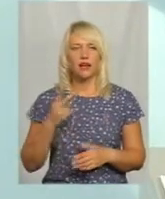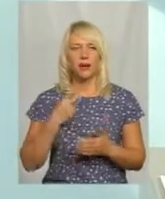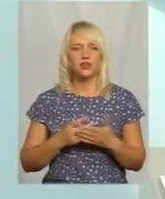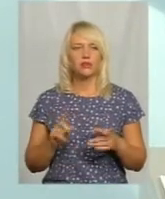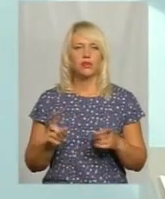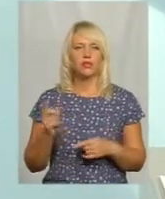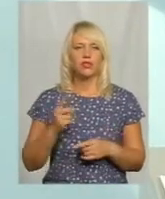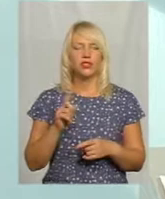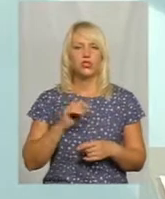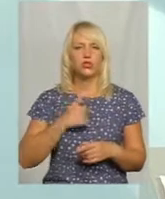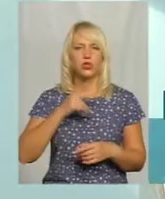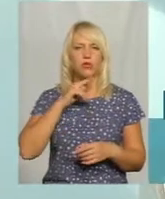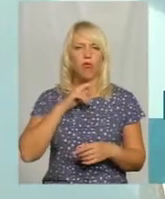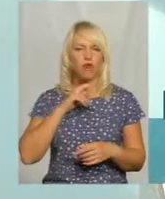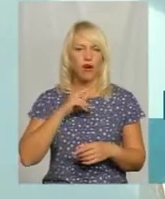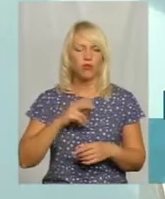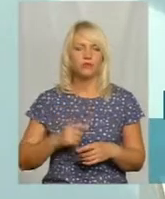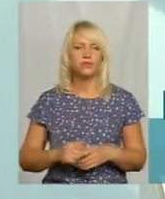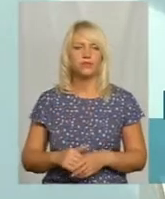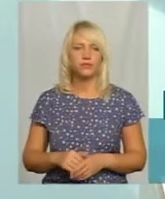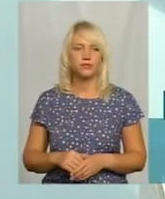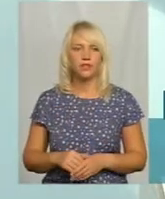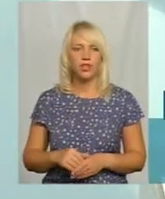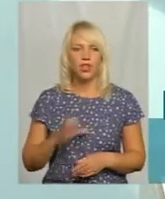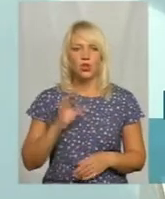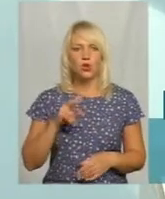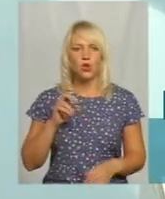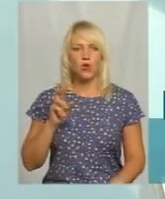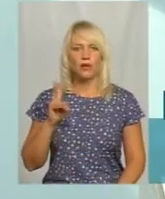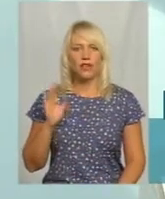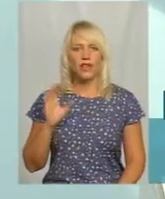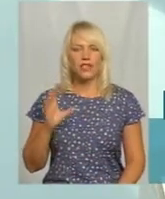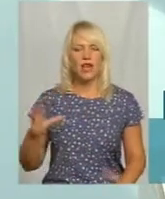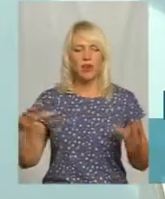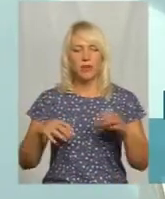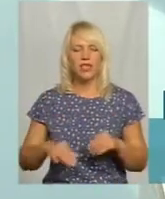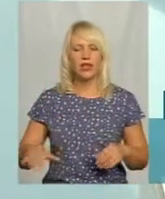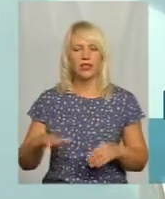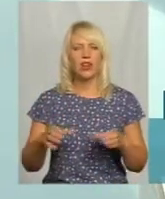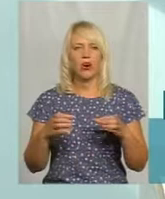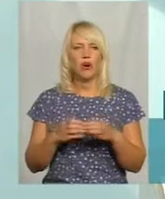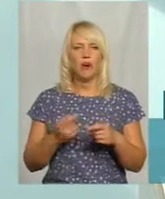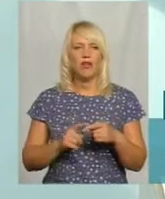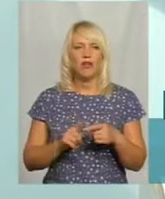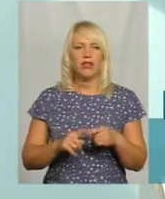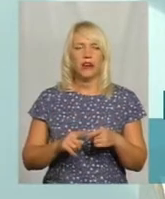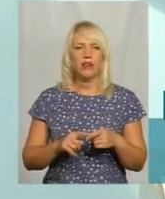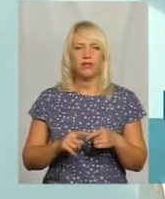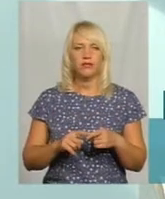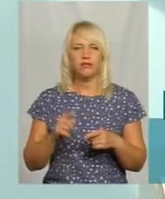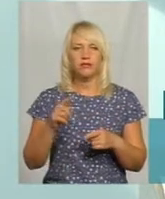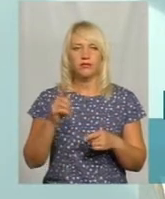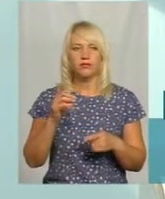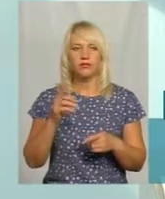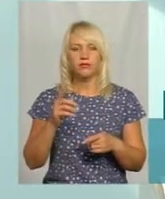чому хочу зазначити увагу і зауважити, Солобковецька об'єднана територіальна громада, вона є невелика за